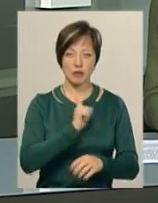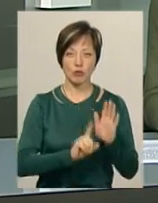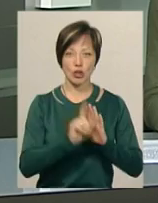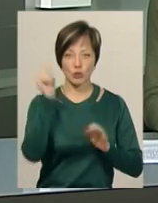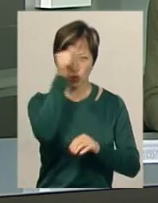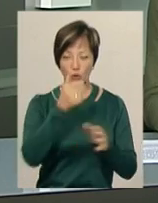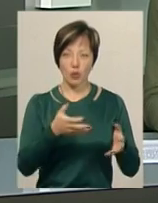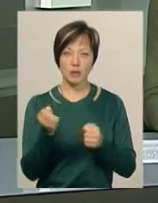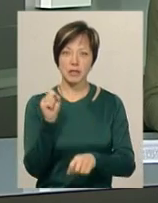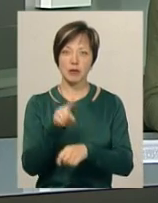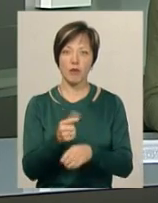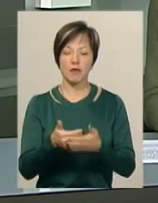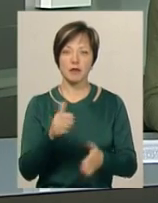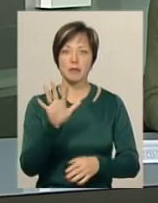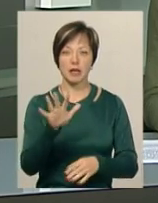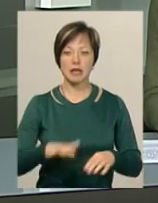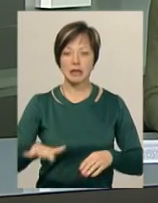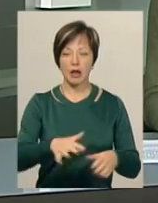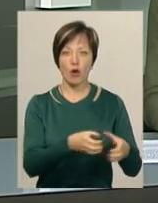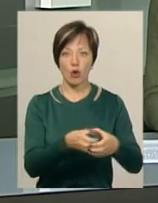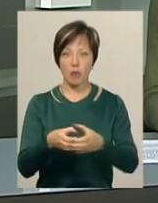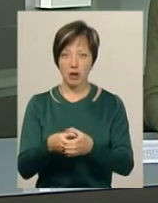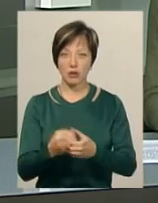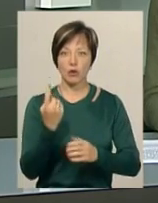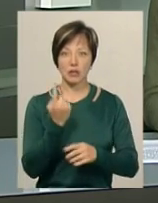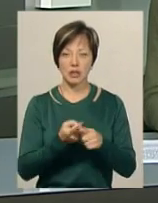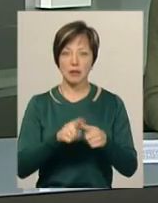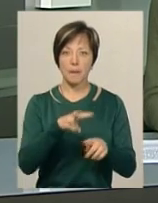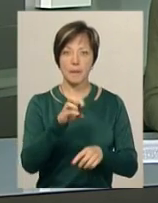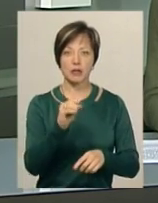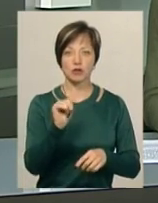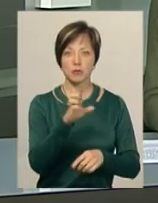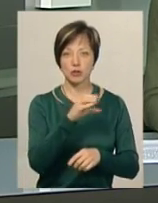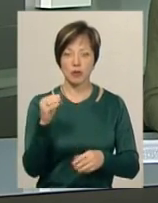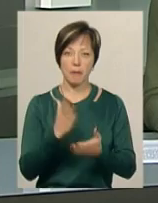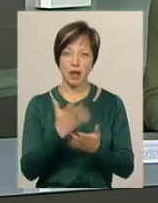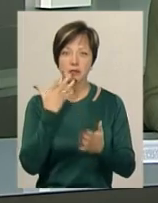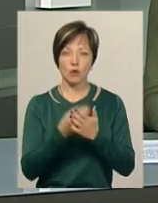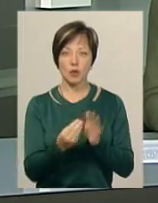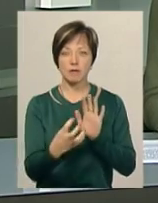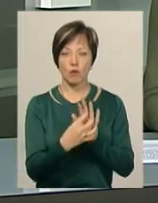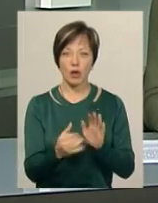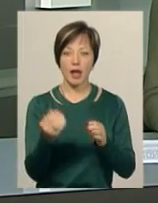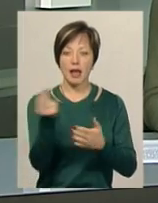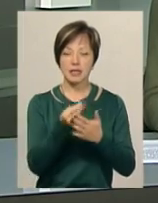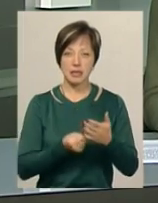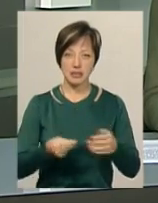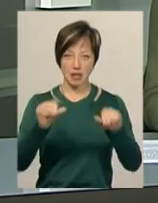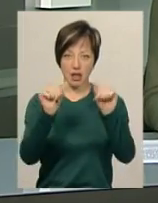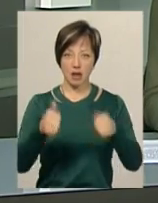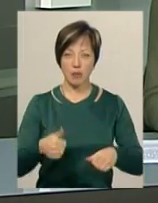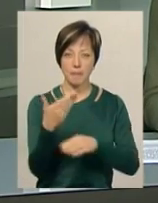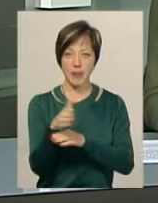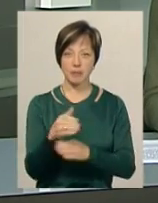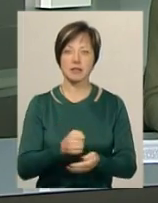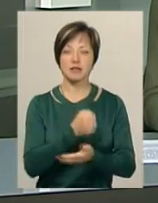початку року отримали замовлення від 5 тергромад. Одна з них, Меджибіська, уже має свою символіку. Ескізи герба та прапора